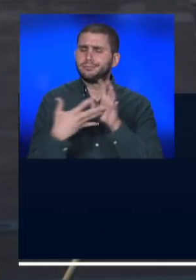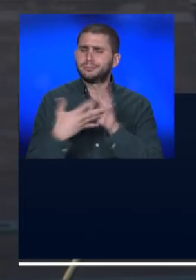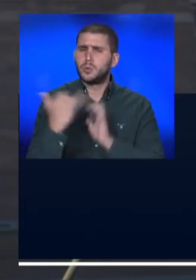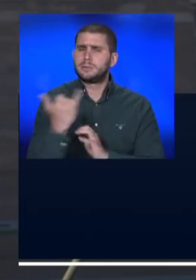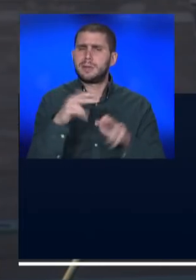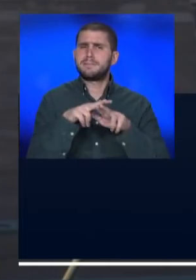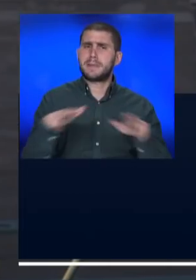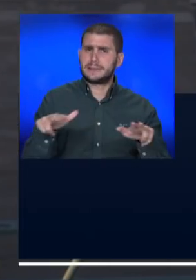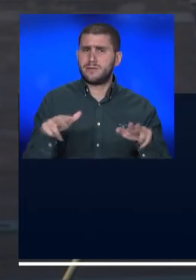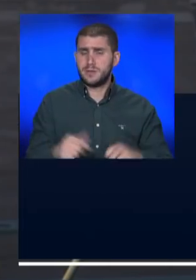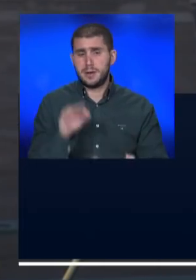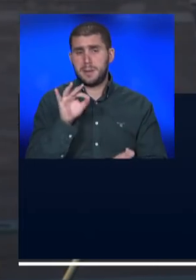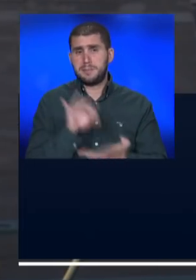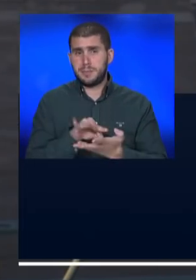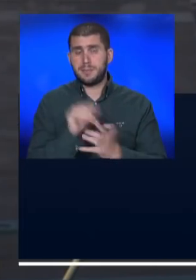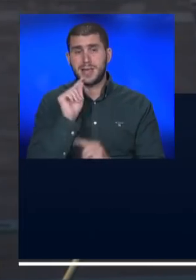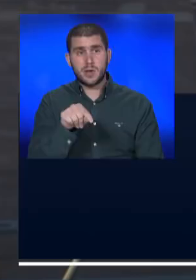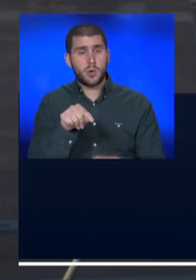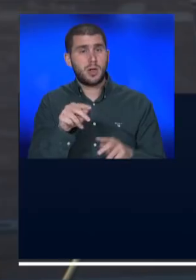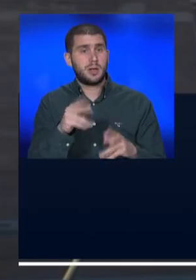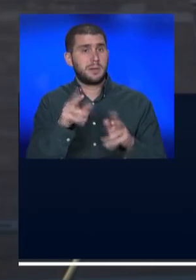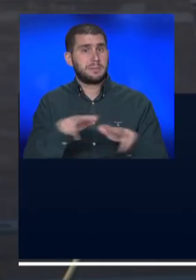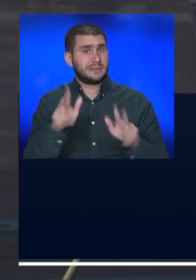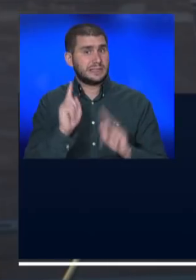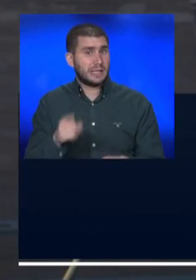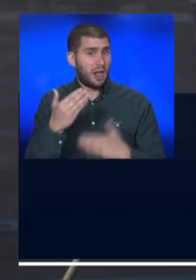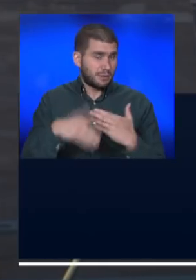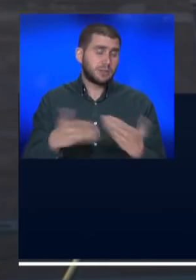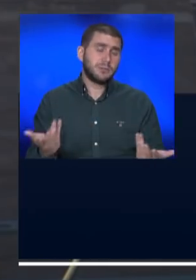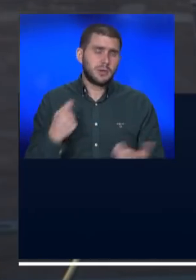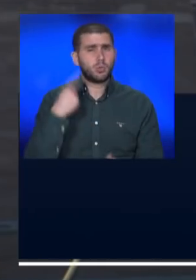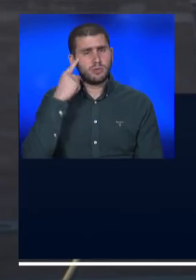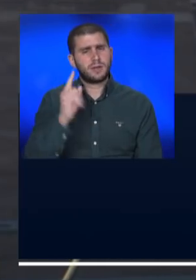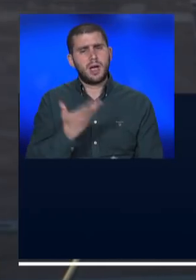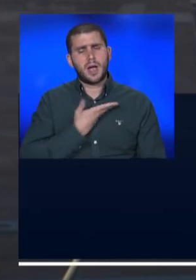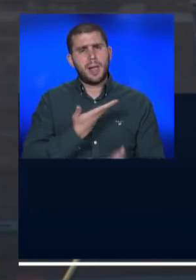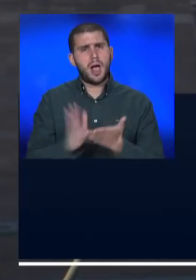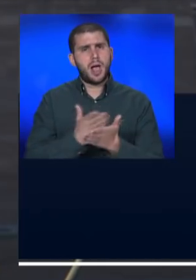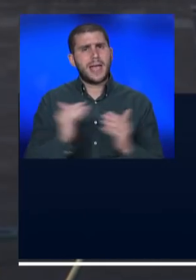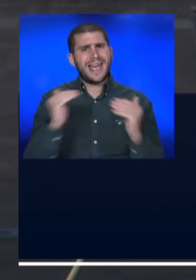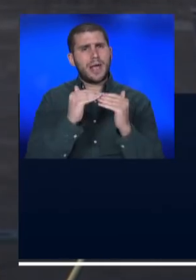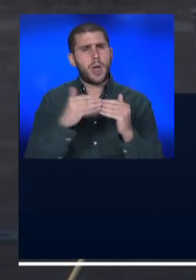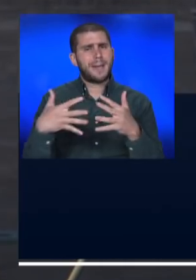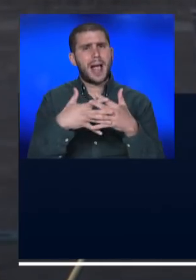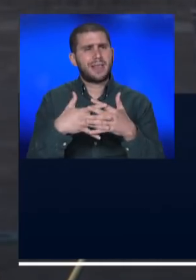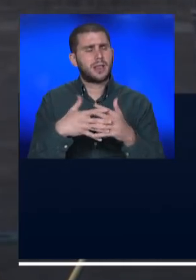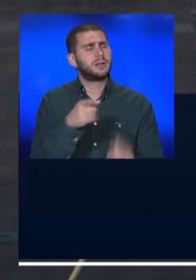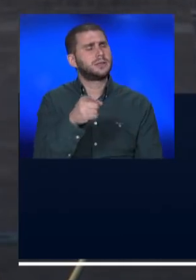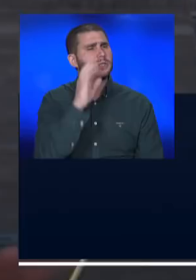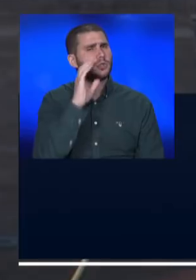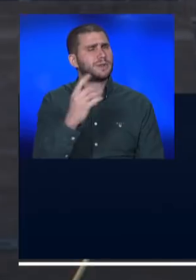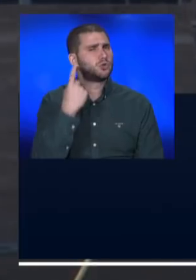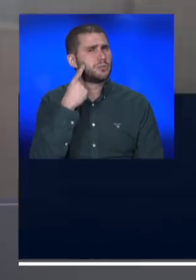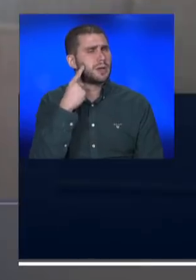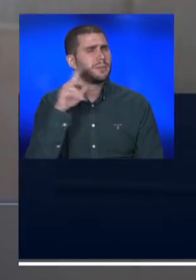וברגע שיגיעו למקום שבו צריכים להתחיל להפסיק, אז אני מניח שתקבל החלטה ראויה בקבינט. צופנו שומעים את הביטוי חמאס ספג מכה